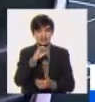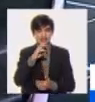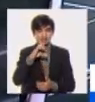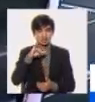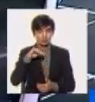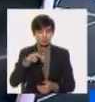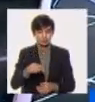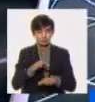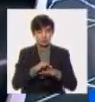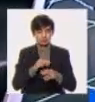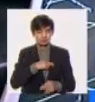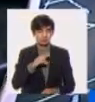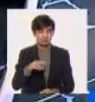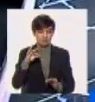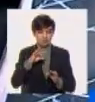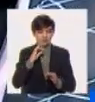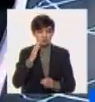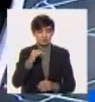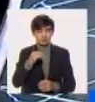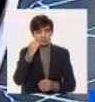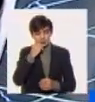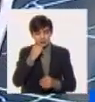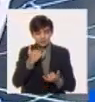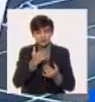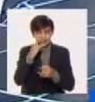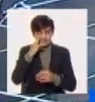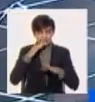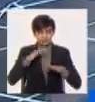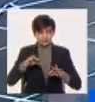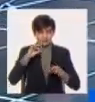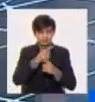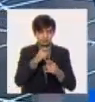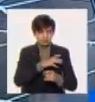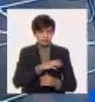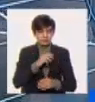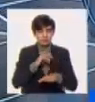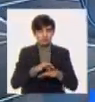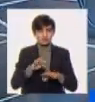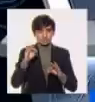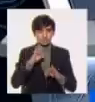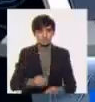Спасибо. Ардак Камал рассказала о ситуации с вирусом в Казахстане и о прогнозах санэпидемиологов.